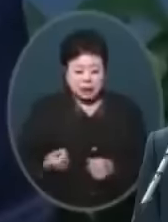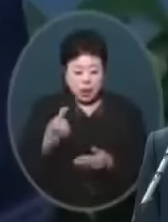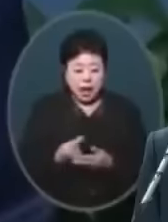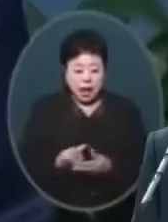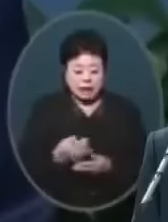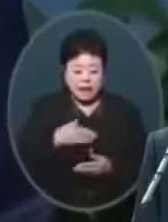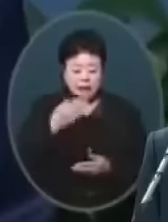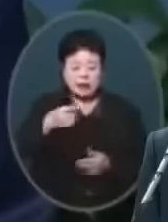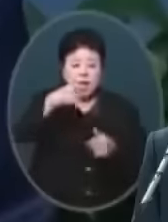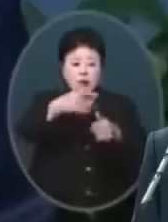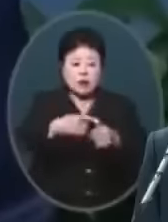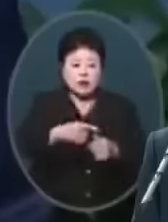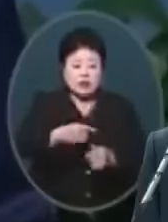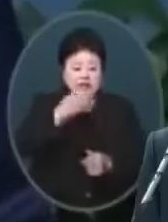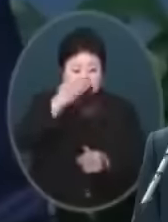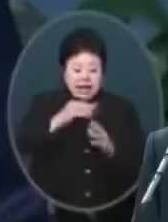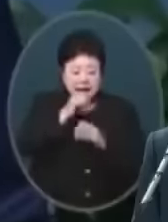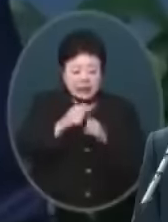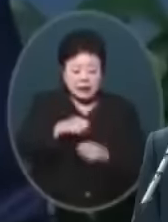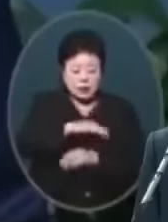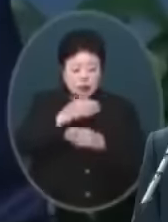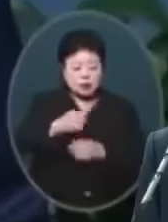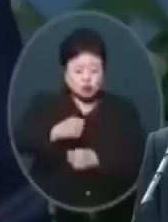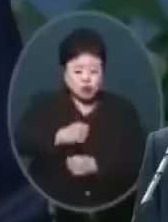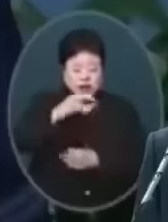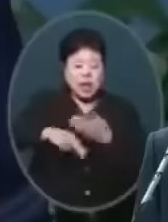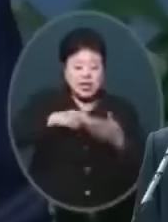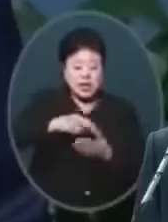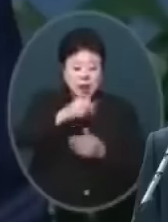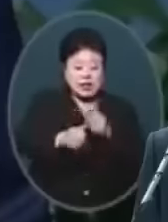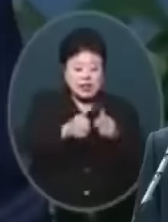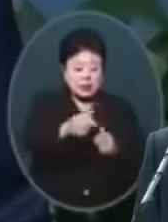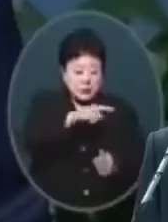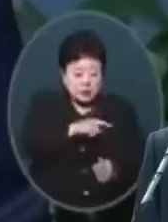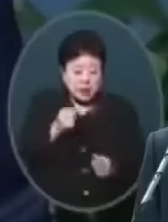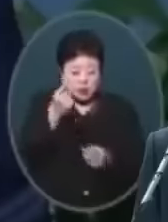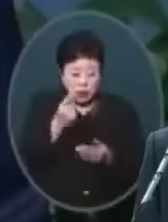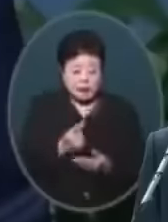모욕하는 이스라엘의 하나님 만군의 야훼의 이름으로 나왔다.